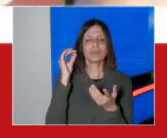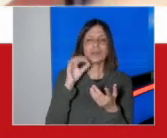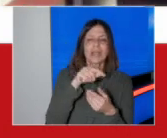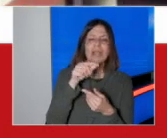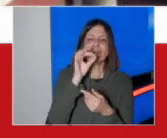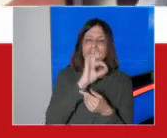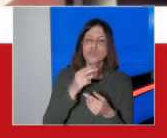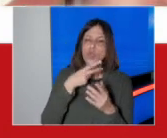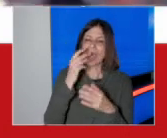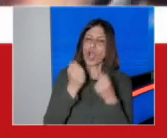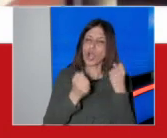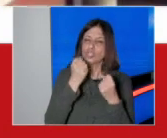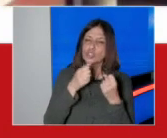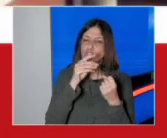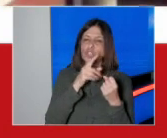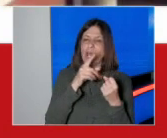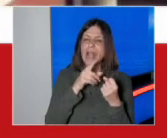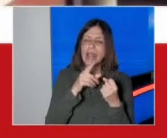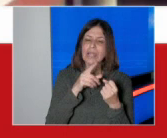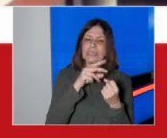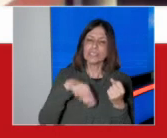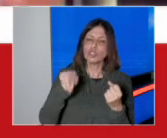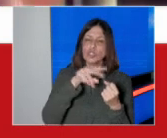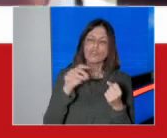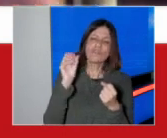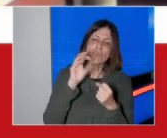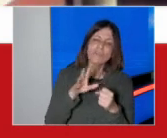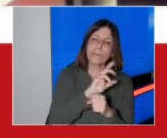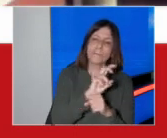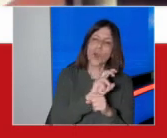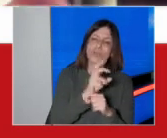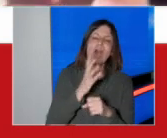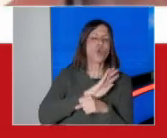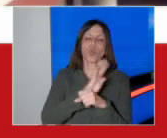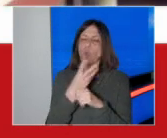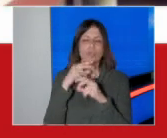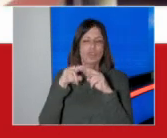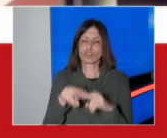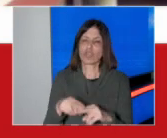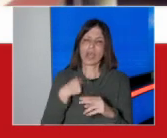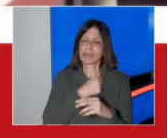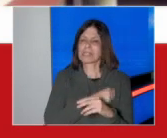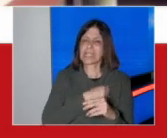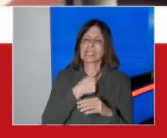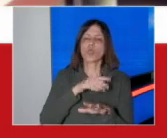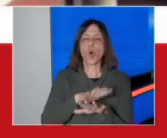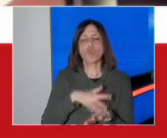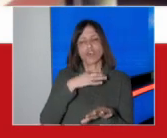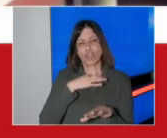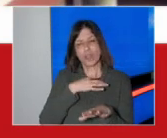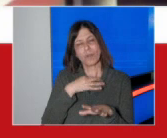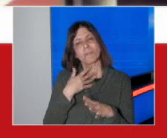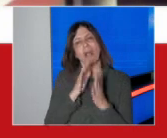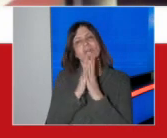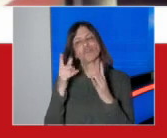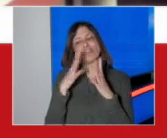לווירוס יהיה יותר קשה להסתובב, הוא יגיע רק בעונות, אבל הקורונה היא כאן כדי להישאר, מצטער ככה, זה לפחות התחושה שלנו, הלוואי והיא